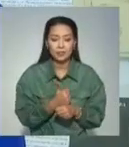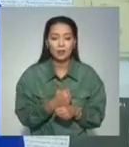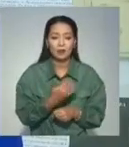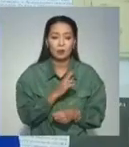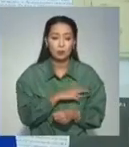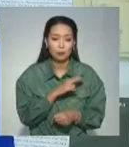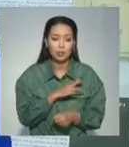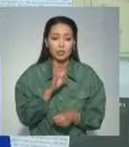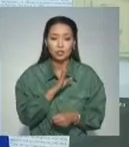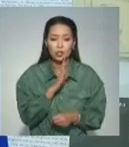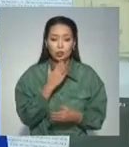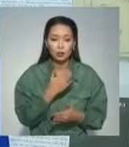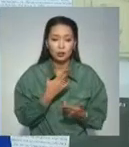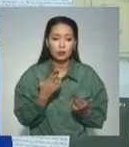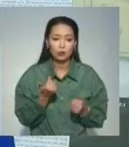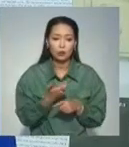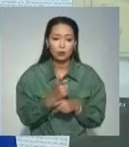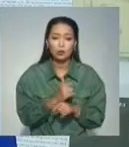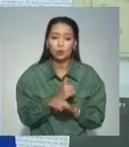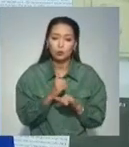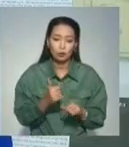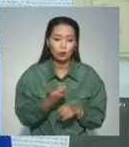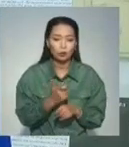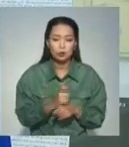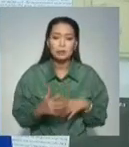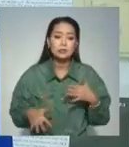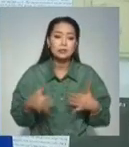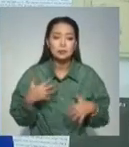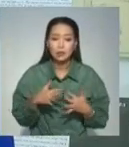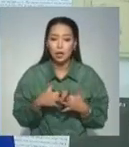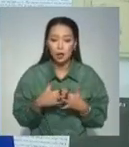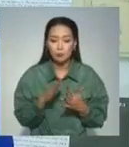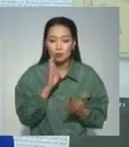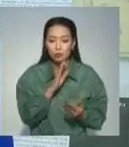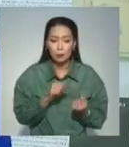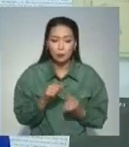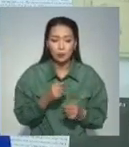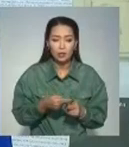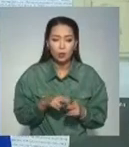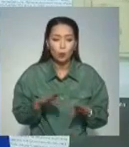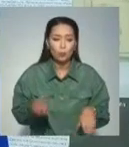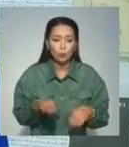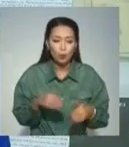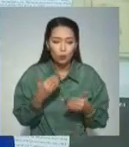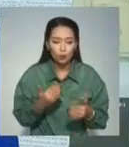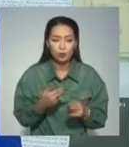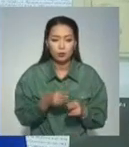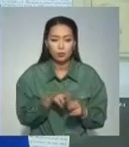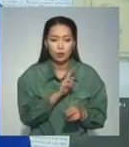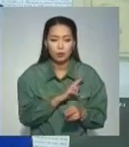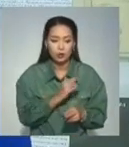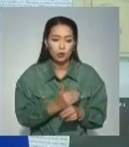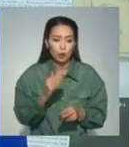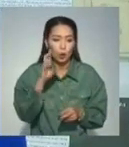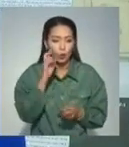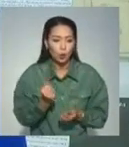сельской глубинки, к сожалению, развивается очень слабо. А все из-за отсутствия должного импульса со стороны